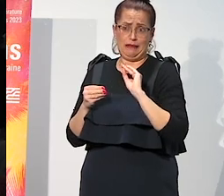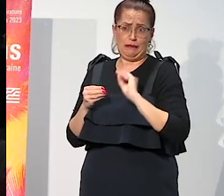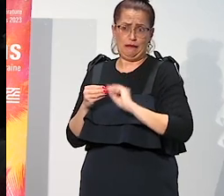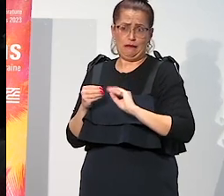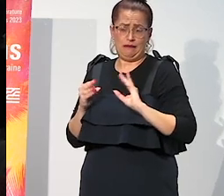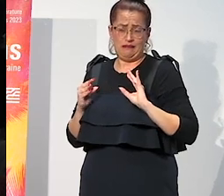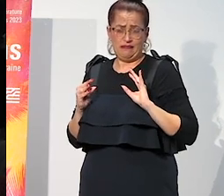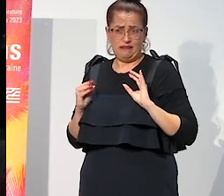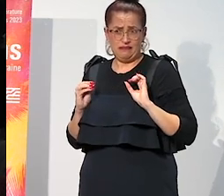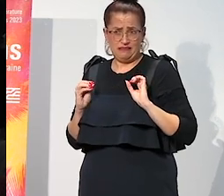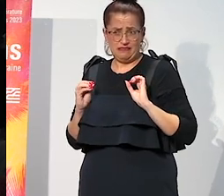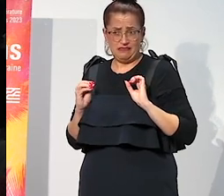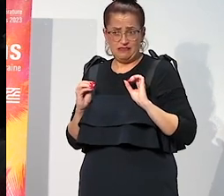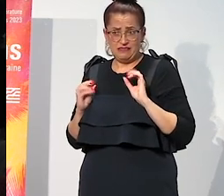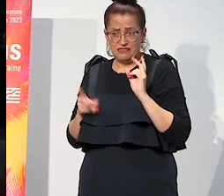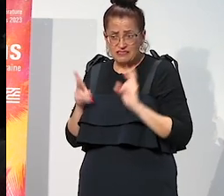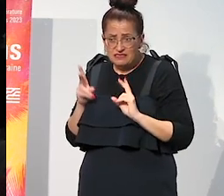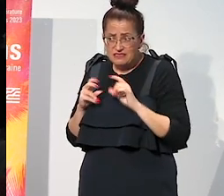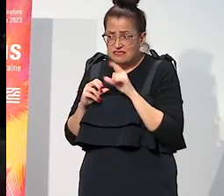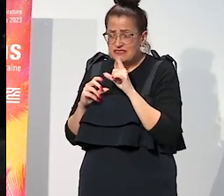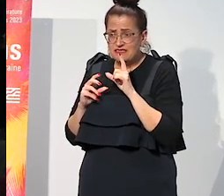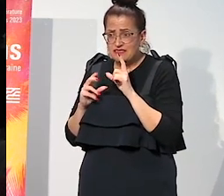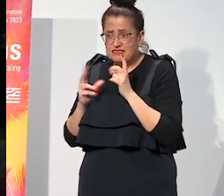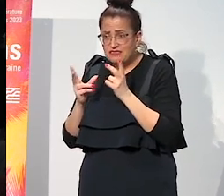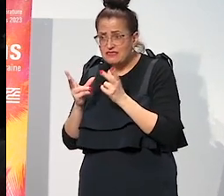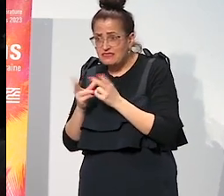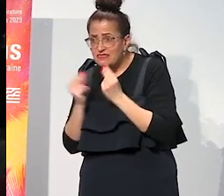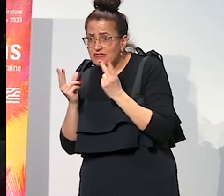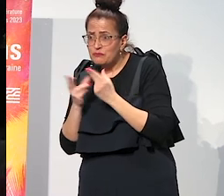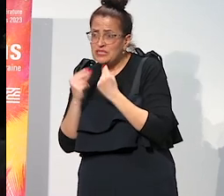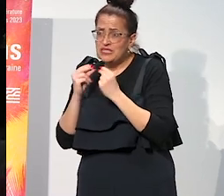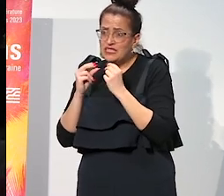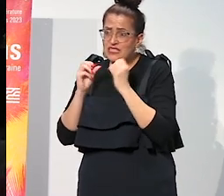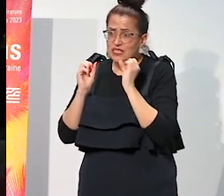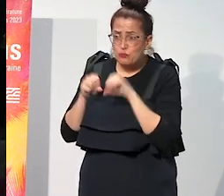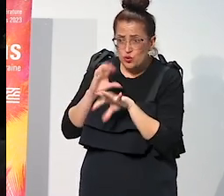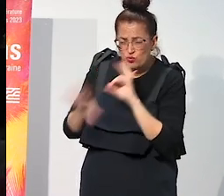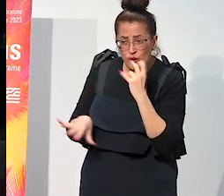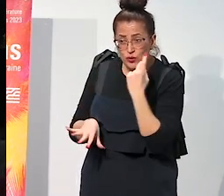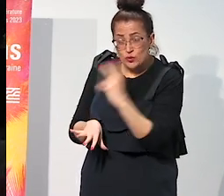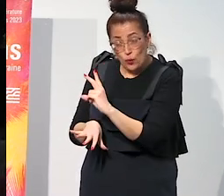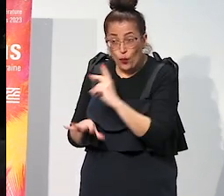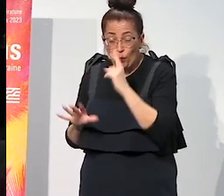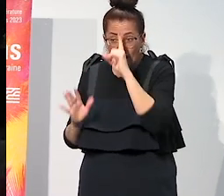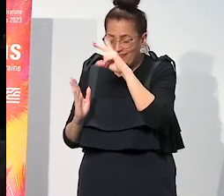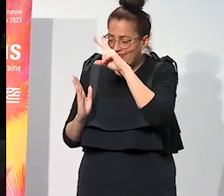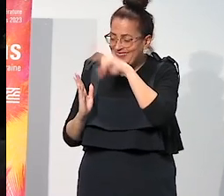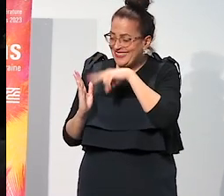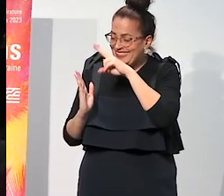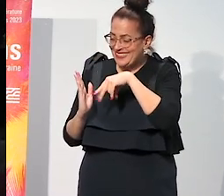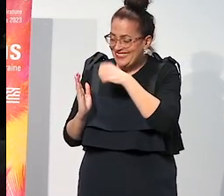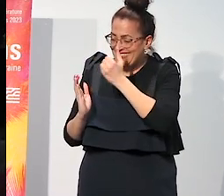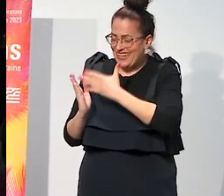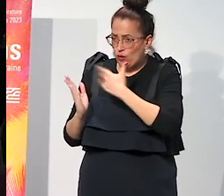est-ce que vous pourriez expliquer pourquoi vous avez fait ce choix ? Moi, j'ai été surprise, mais